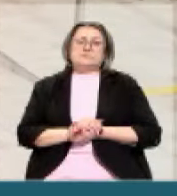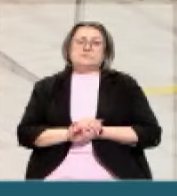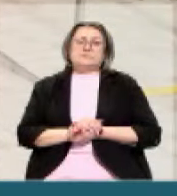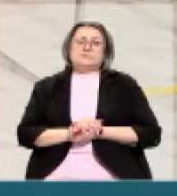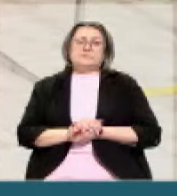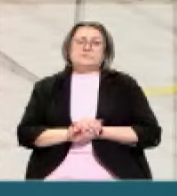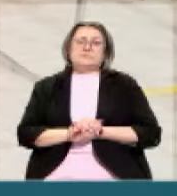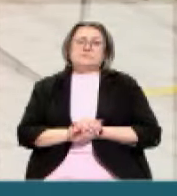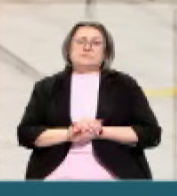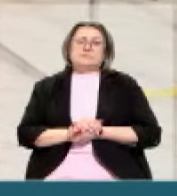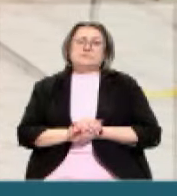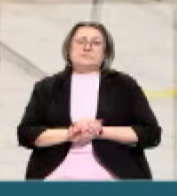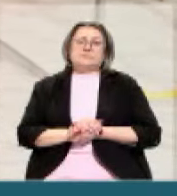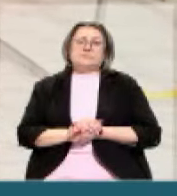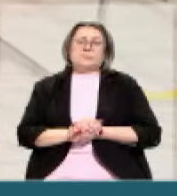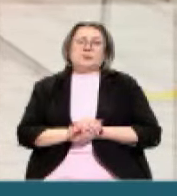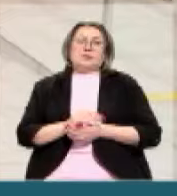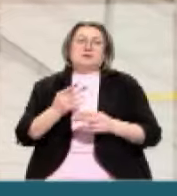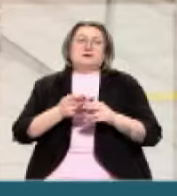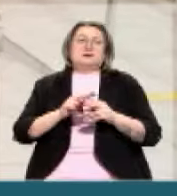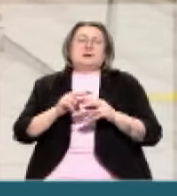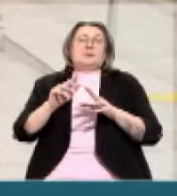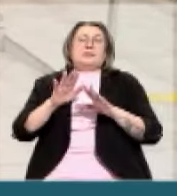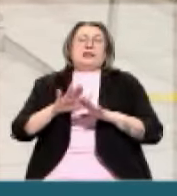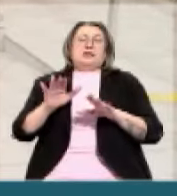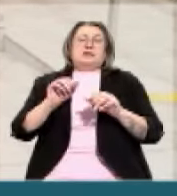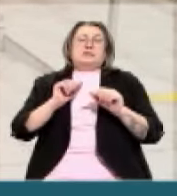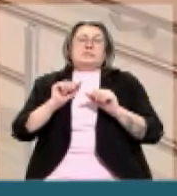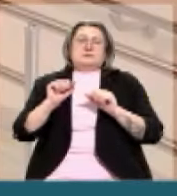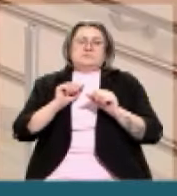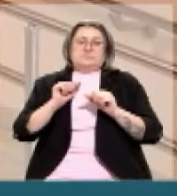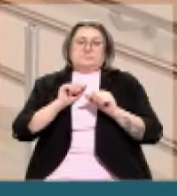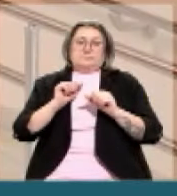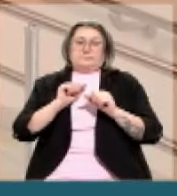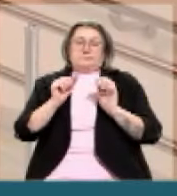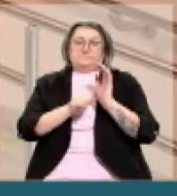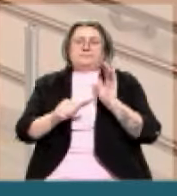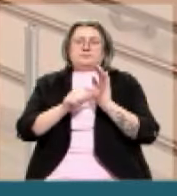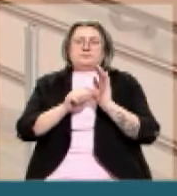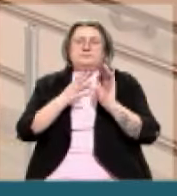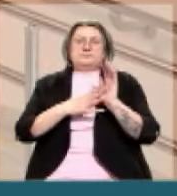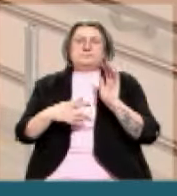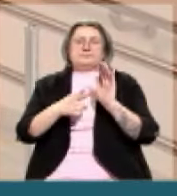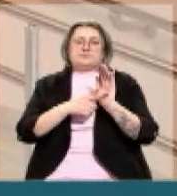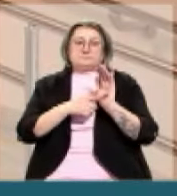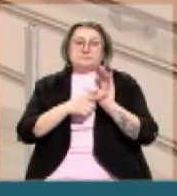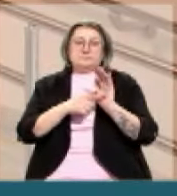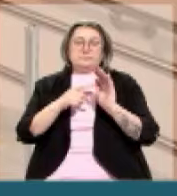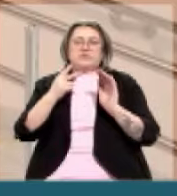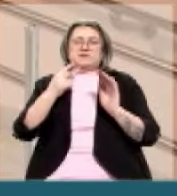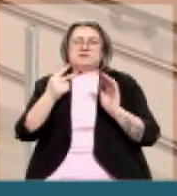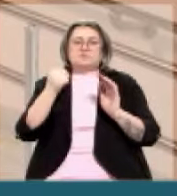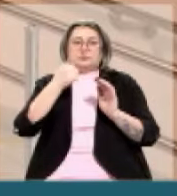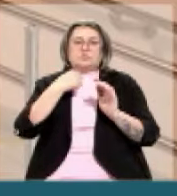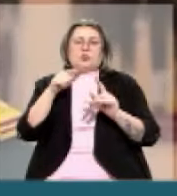тілеген 66-97 әскери бөлімі рота командирінің орынбасары. 2023 жылы Петропавл қаласындағы